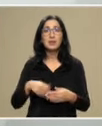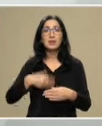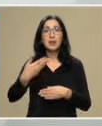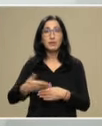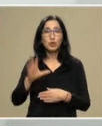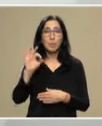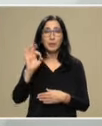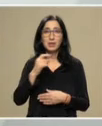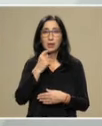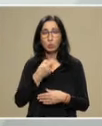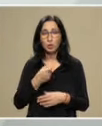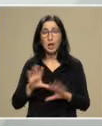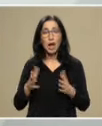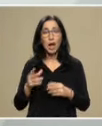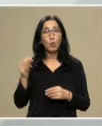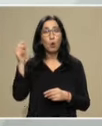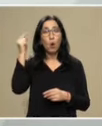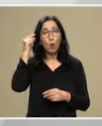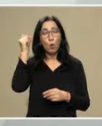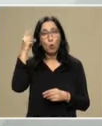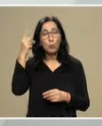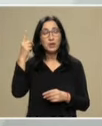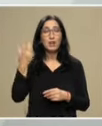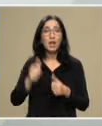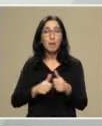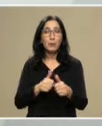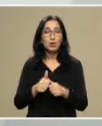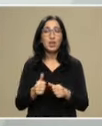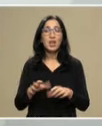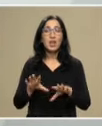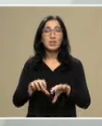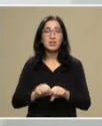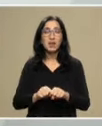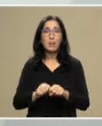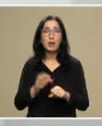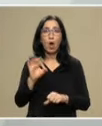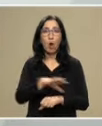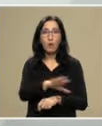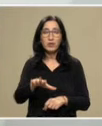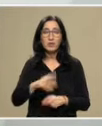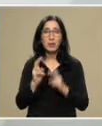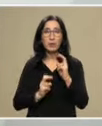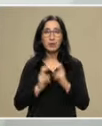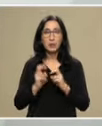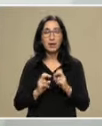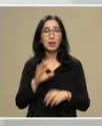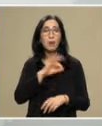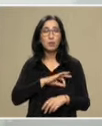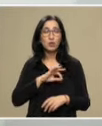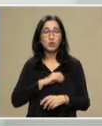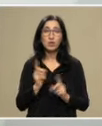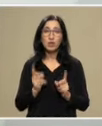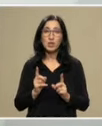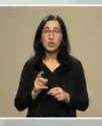следващите 50 години, ако умните машини завземат офиси и предприятия. Според експертите, печеливши от новата ситуация ще